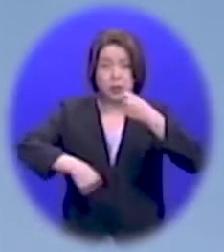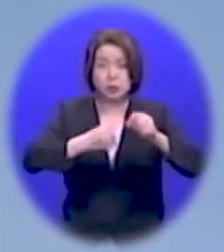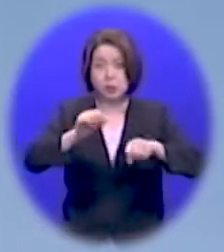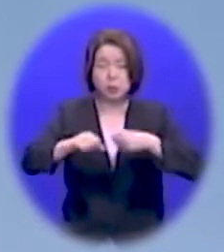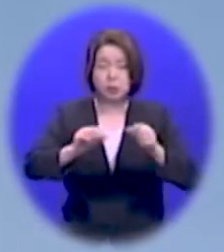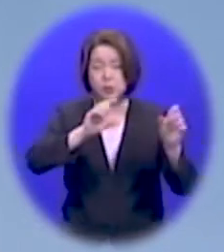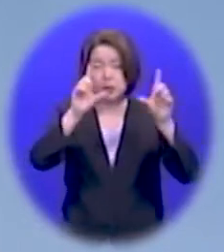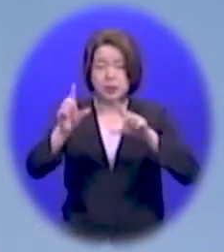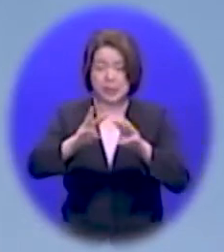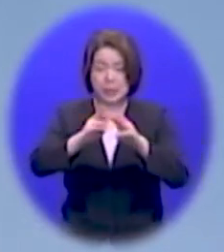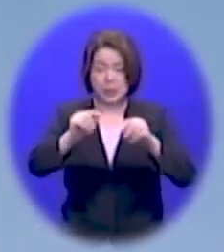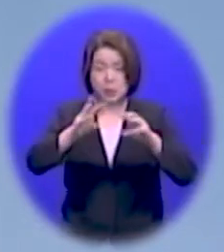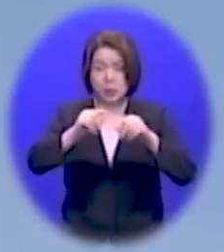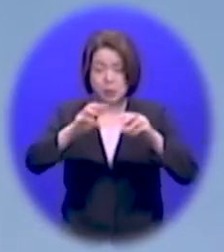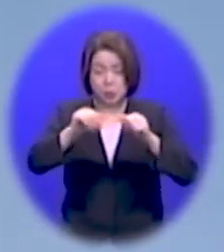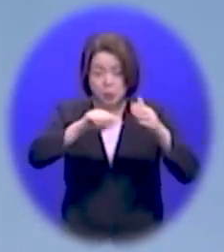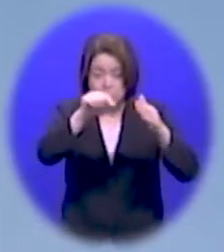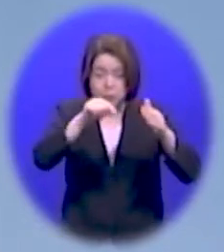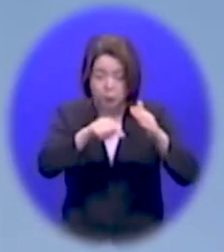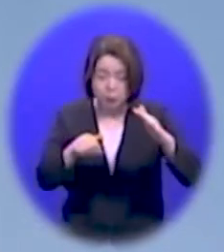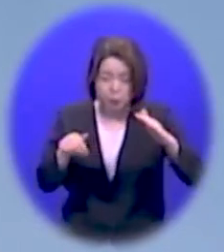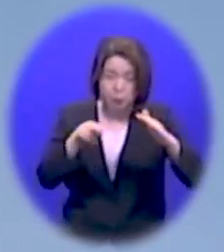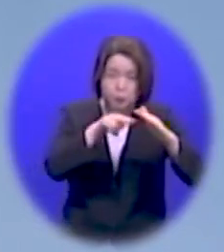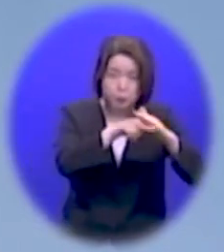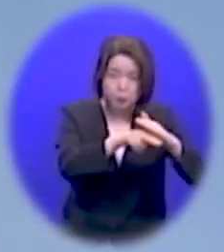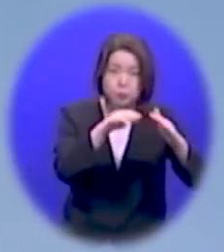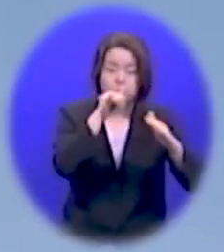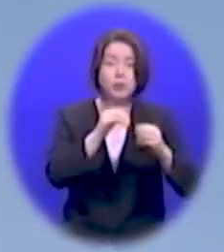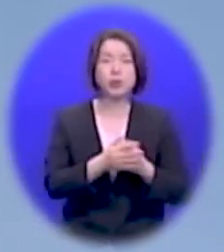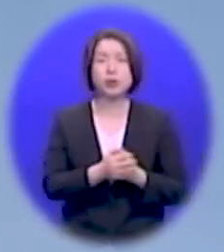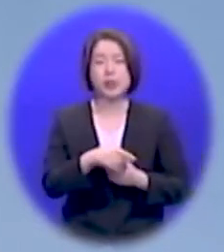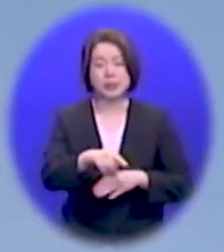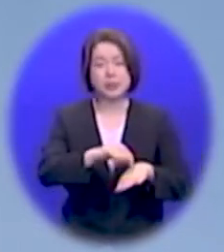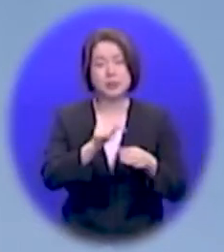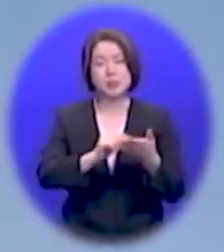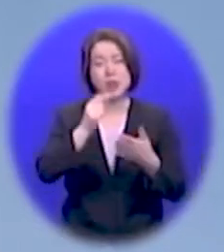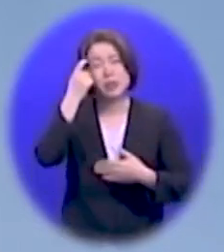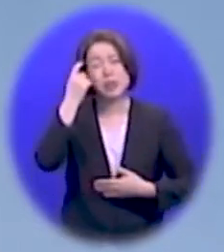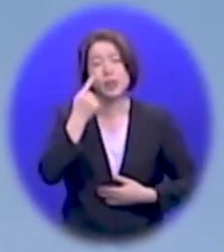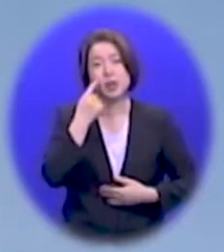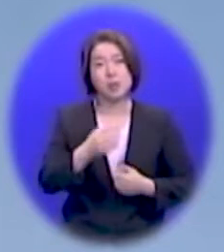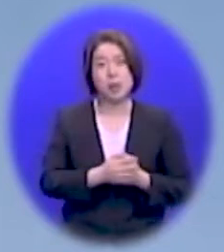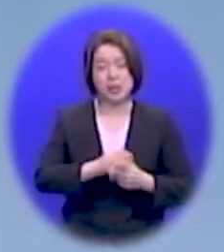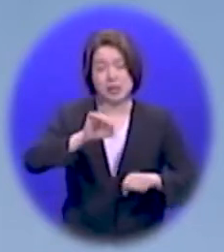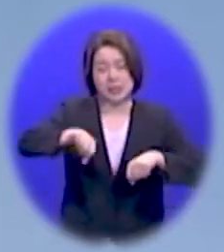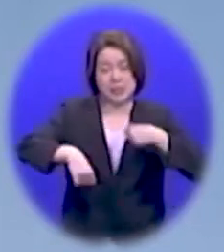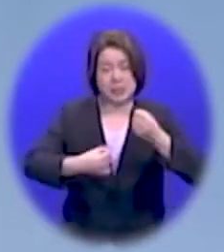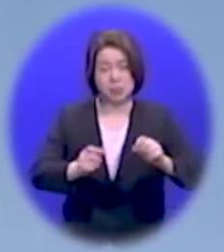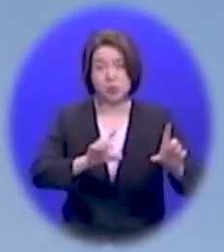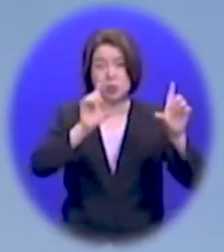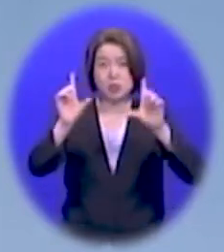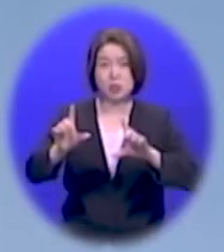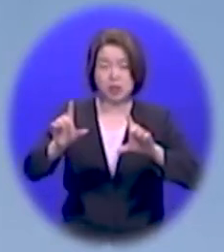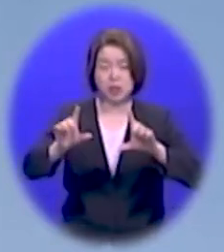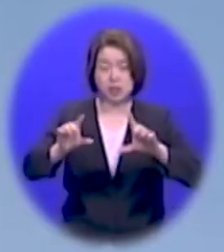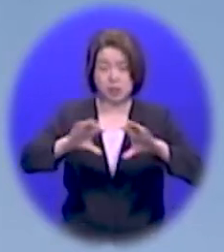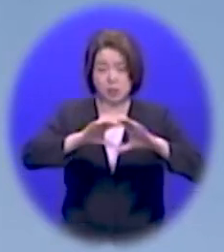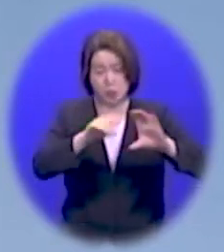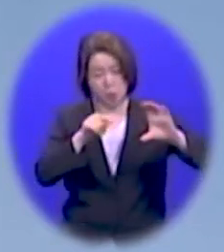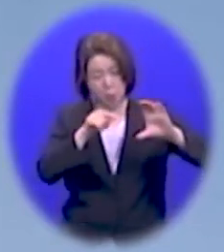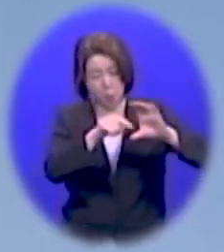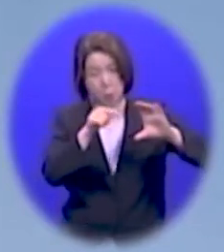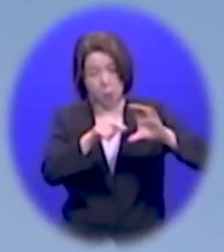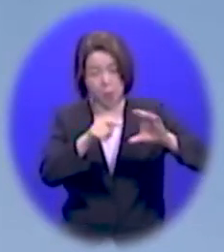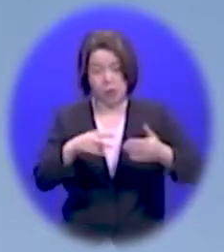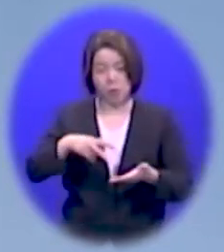토굴 속으로 들어갑니다 그 심정을 생각해 보세요 짐승들이 거 차는 토굴 속에서 거기서 무릎을 꿇고